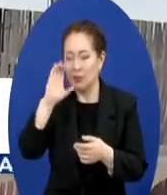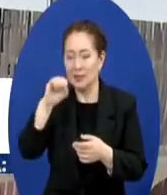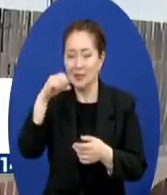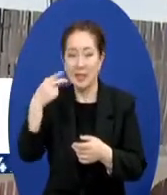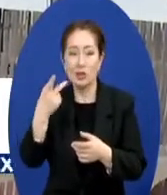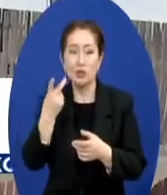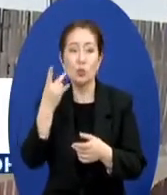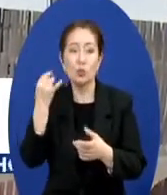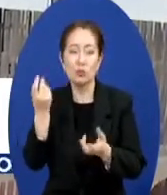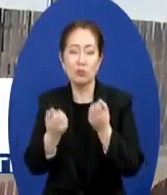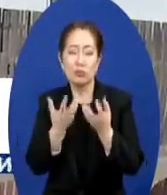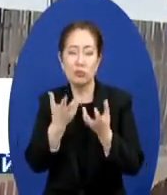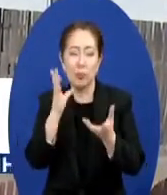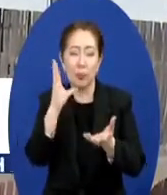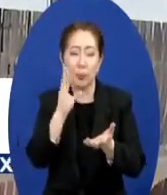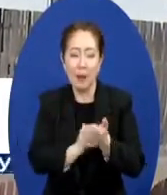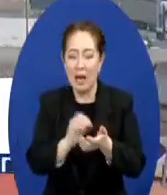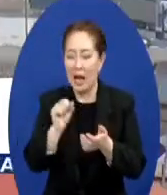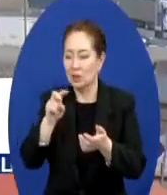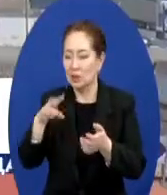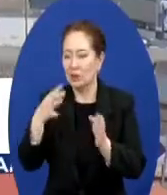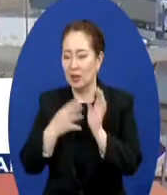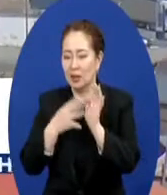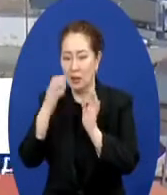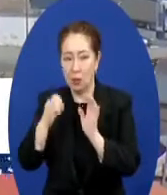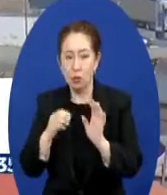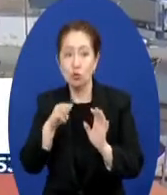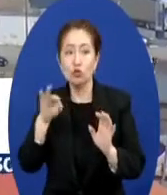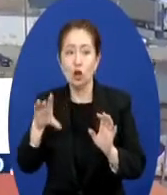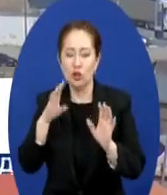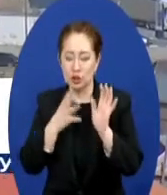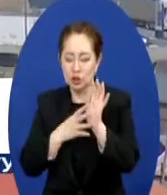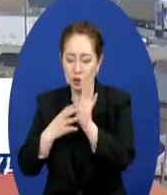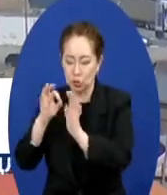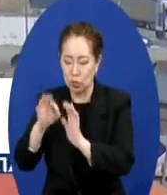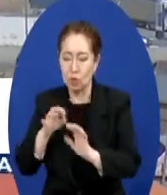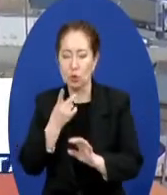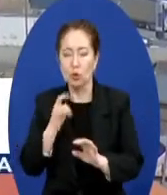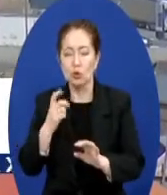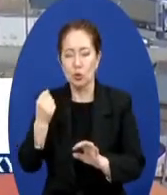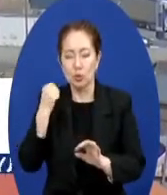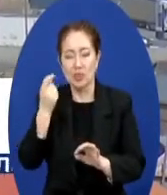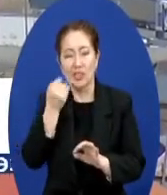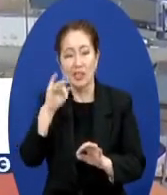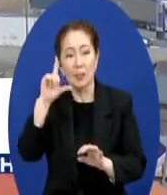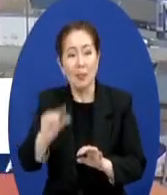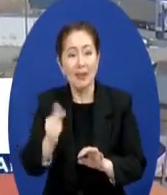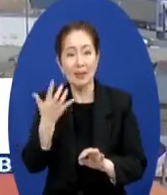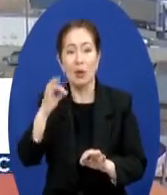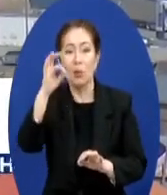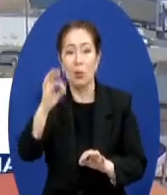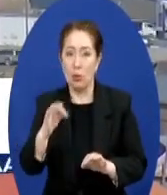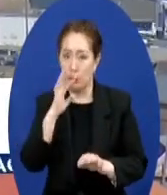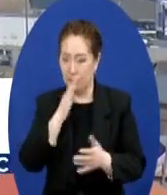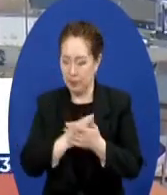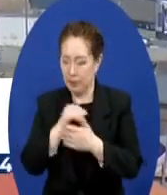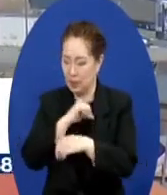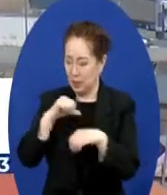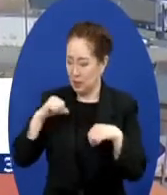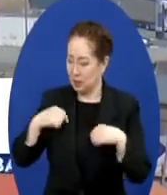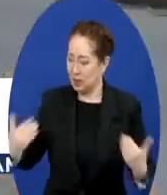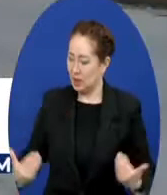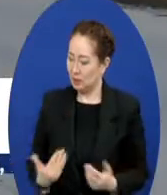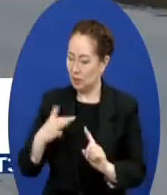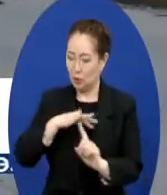нүүрсийг бүрэн шатааж азотыг 75%, тооцоонцрыг 99%, нүүрс хүчлийн хийг 50 гаруй хувиар бууруулах юм. Үүнээс гадна